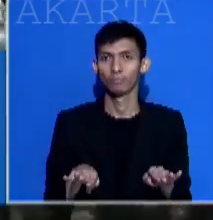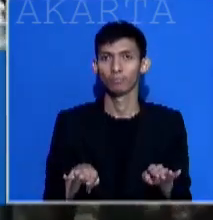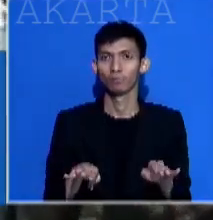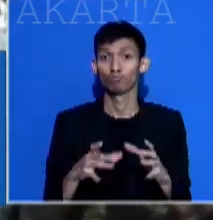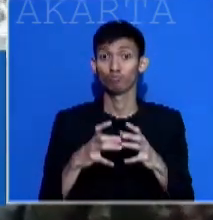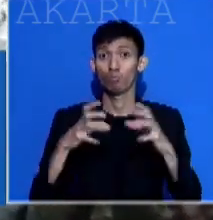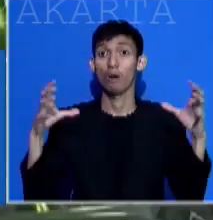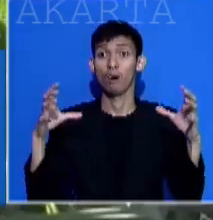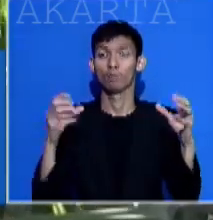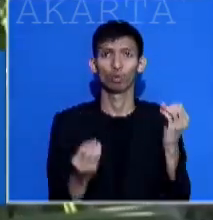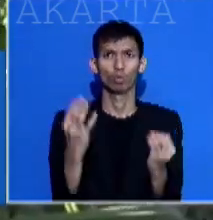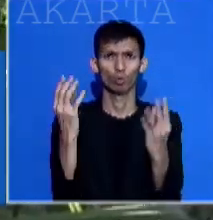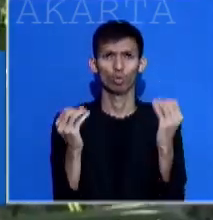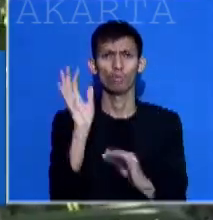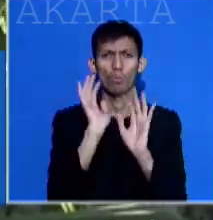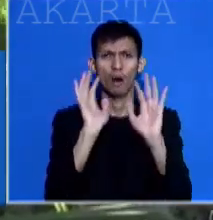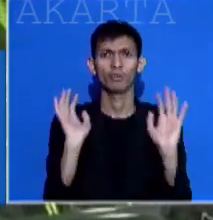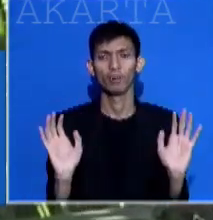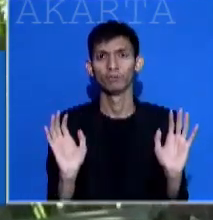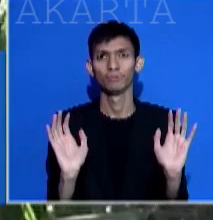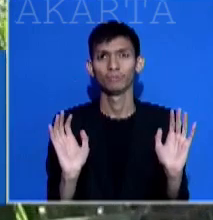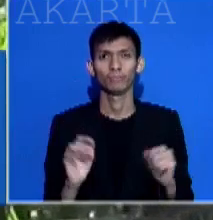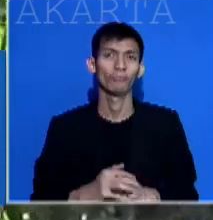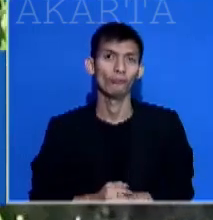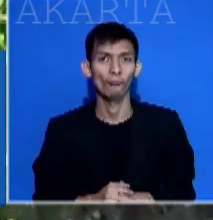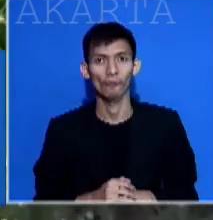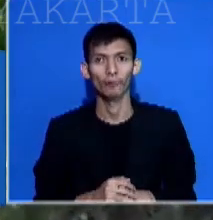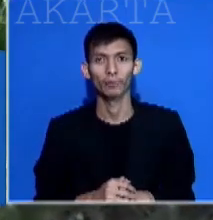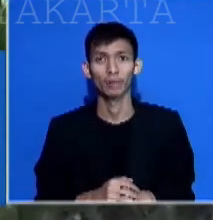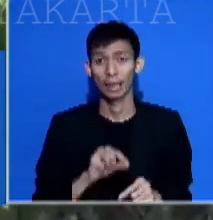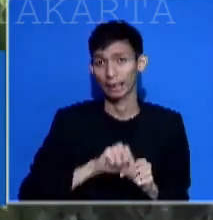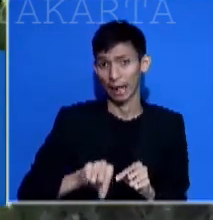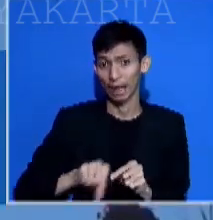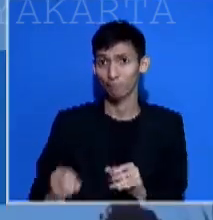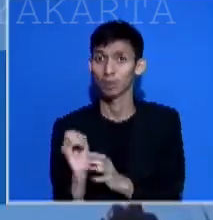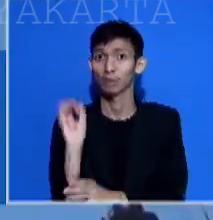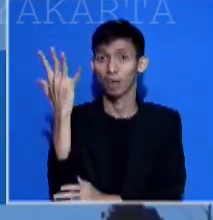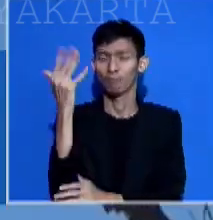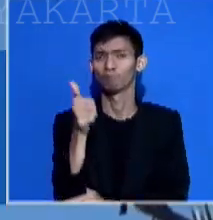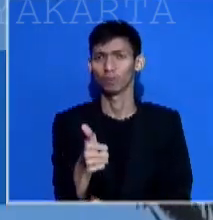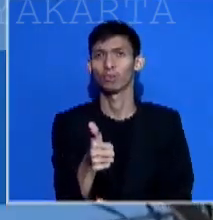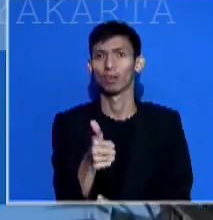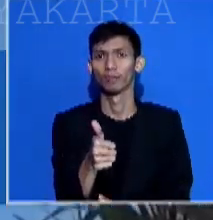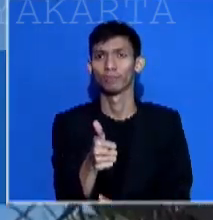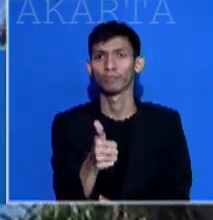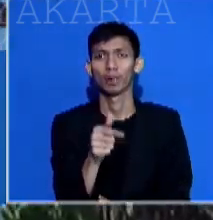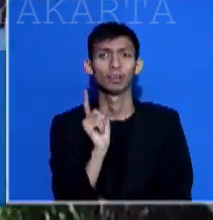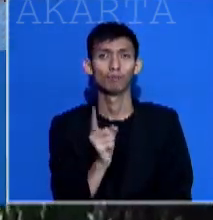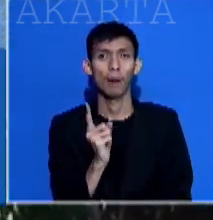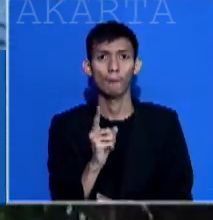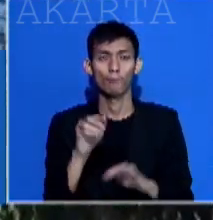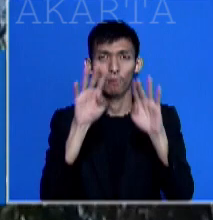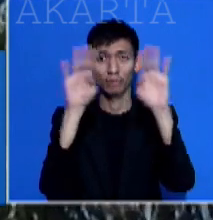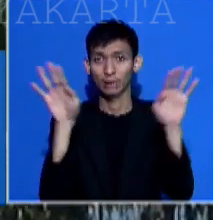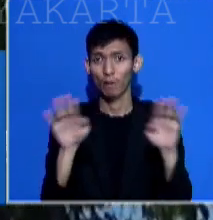pandan laut lan cemoro. Taneman pandan laut saged tuwuh kanthi subur ing papan menika. Wontenipun taneman cemoro lan pandan